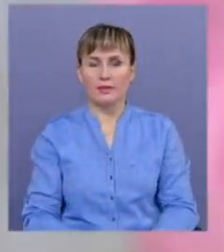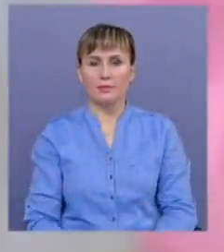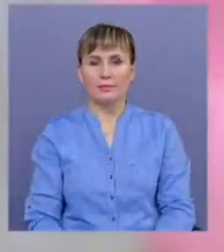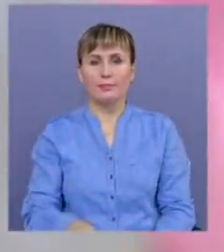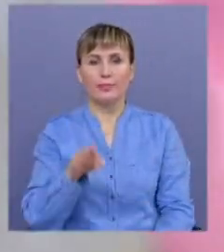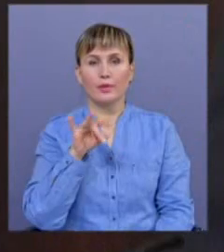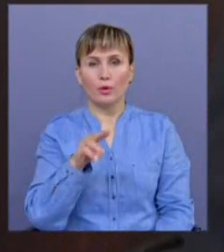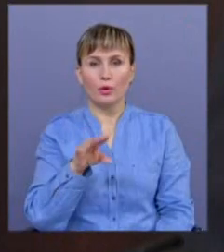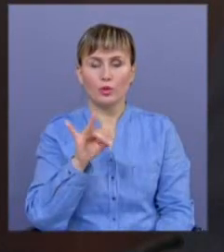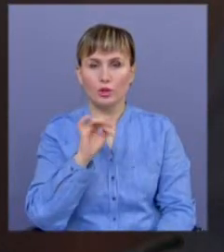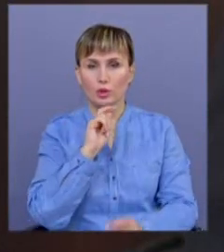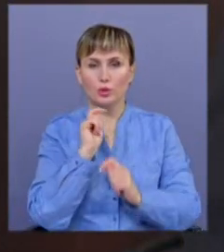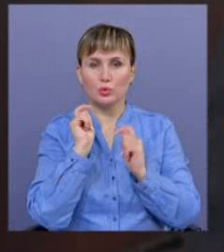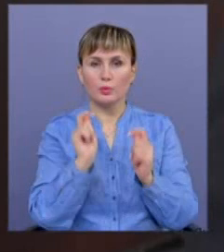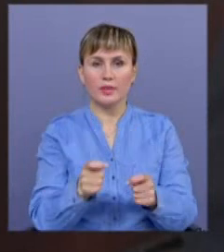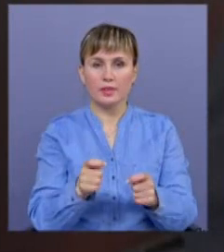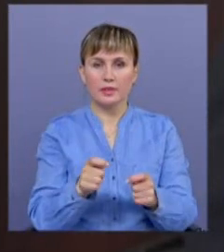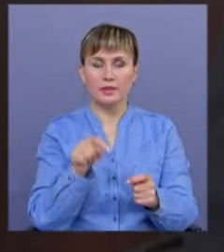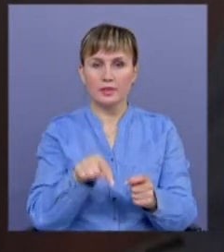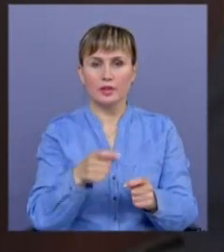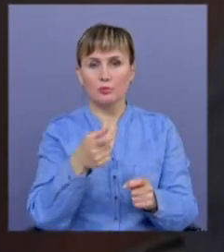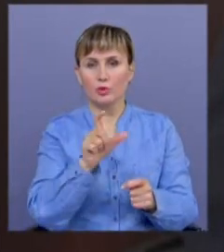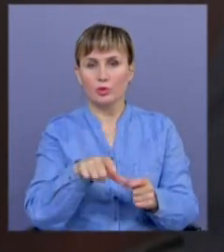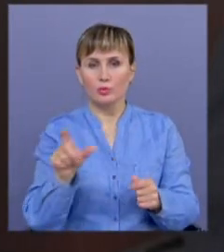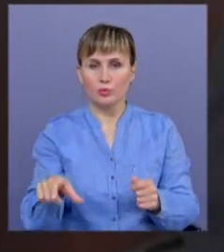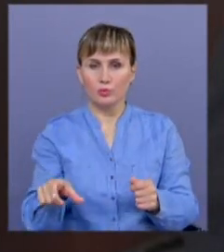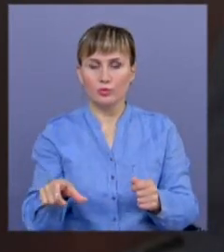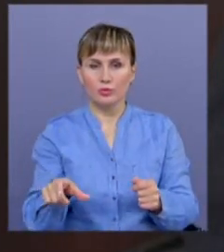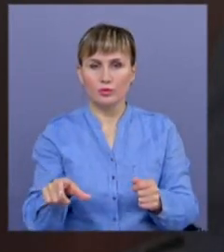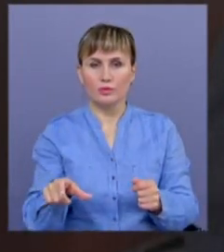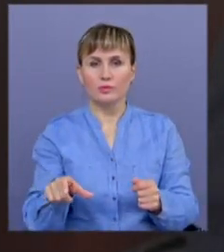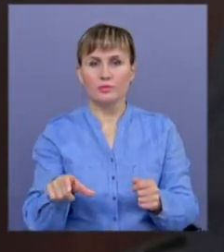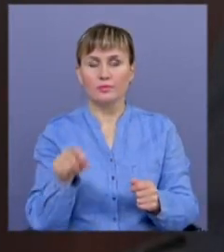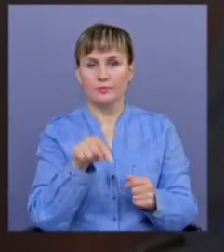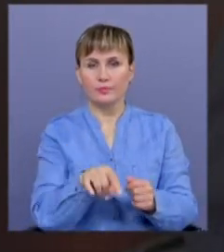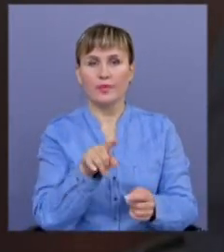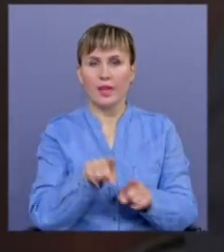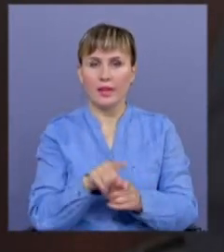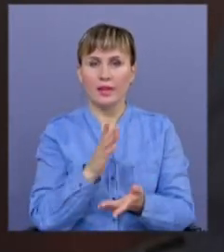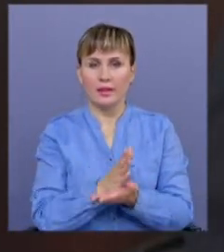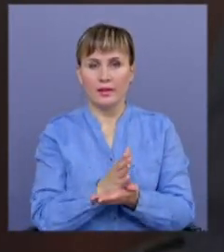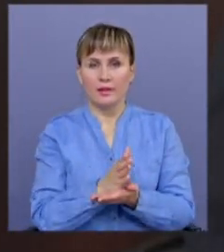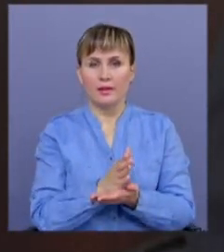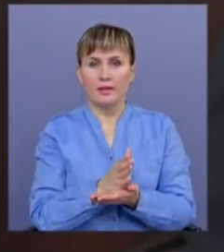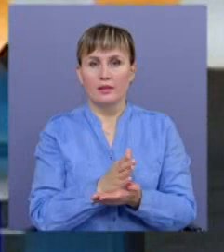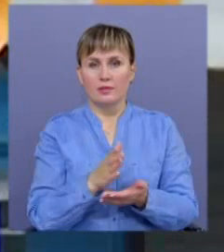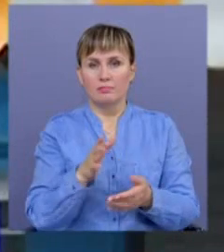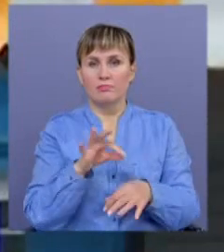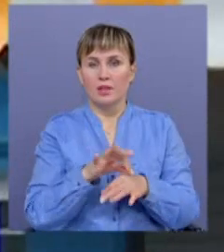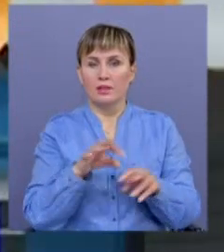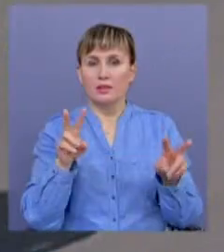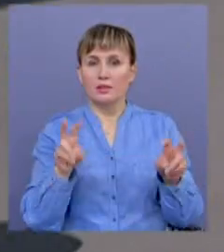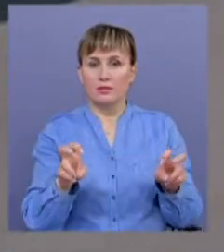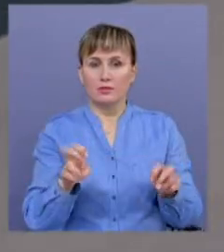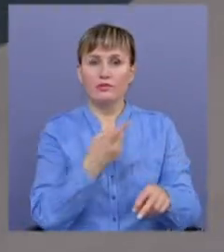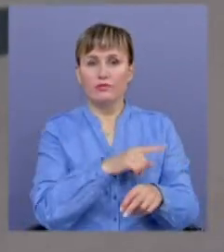Торты с сюрпризом. У четверых сотрудников кондитерского цеха выделили стафилококк.